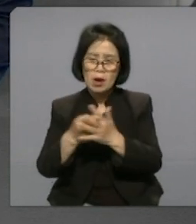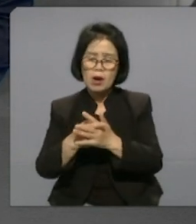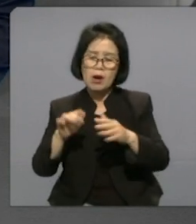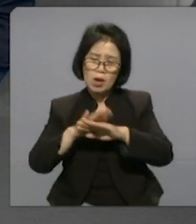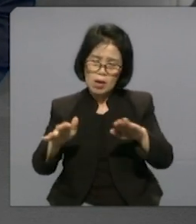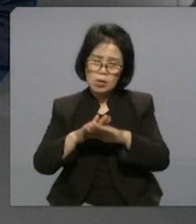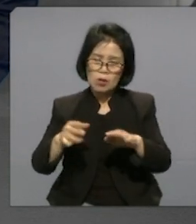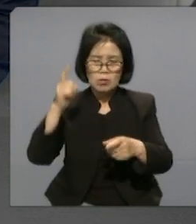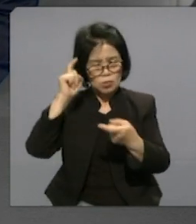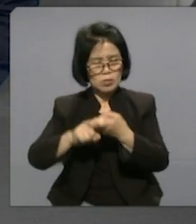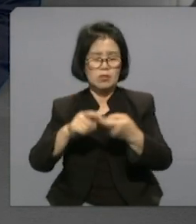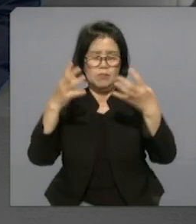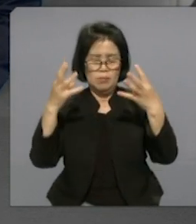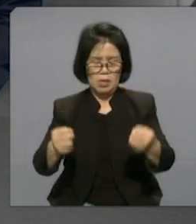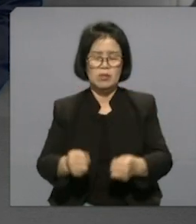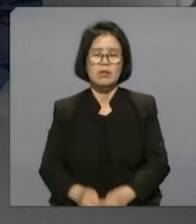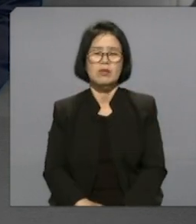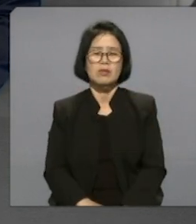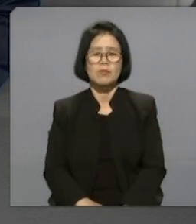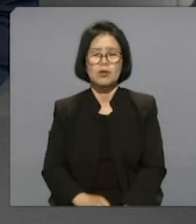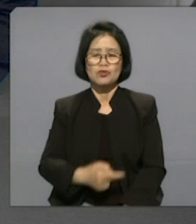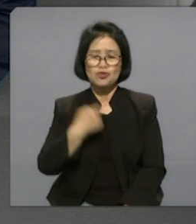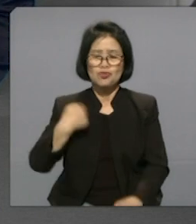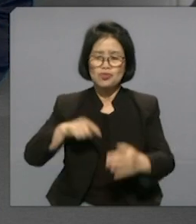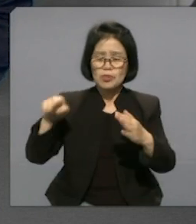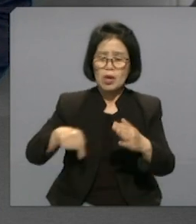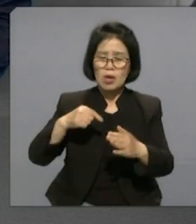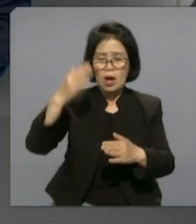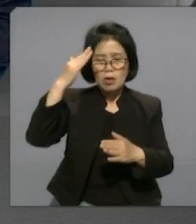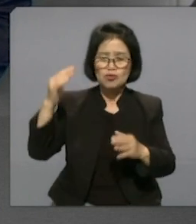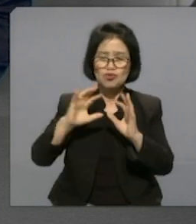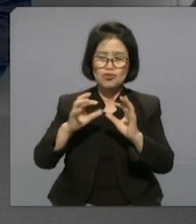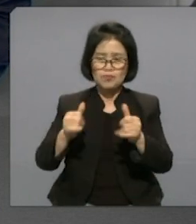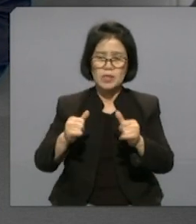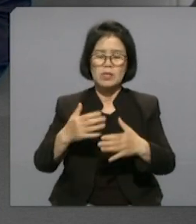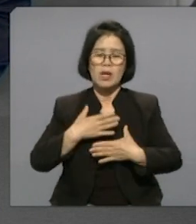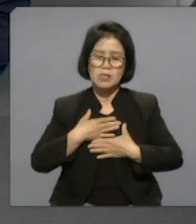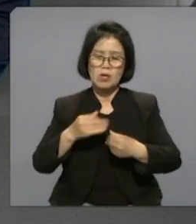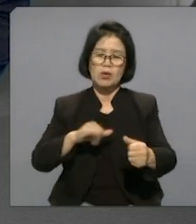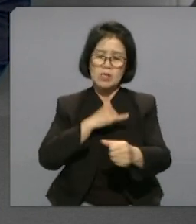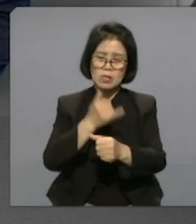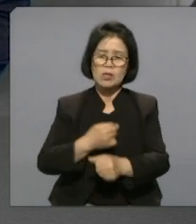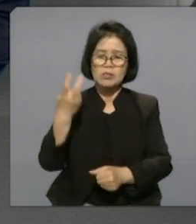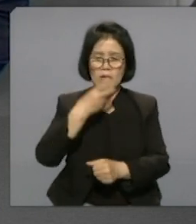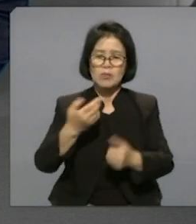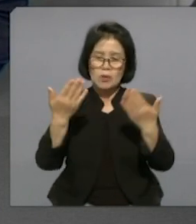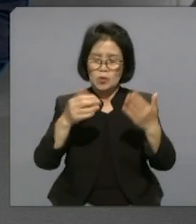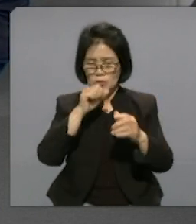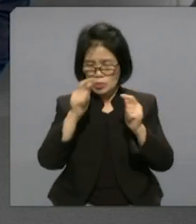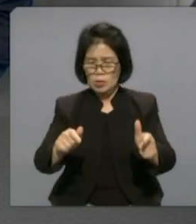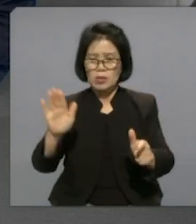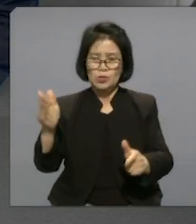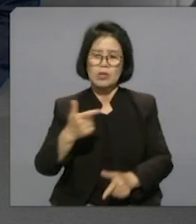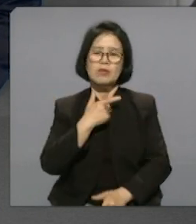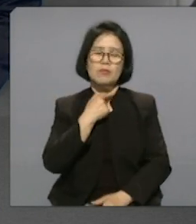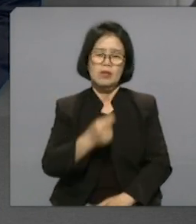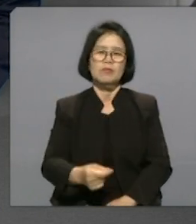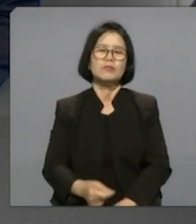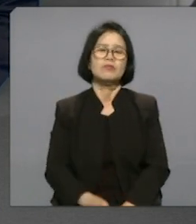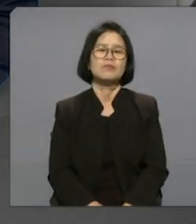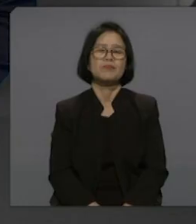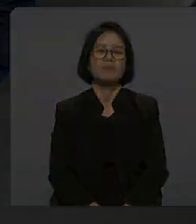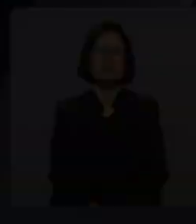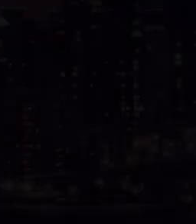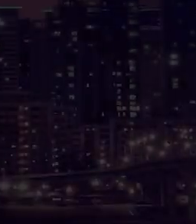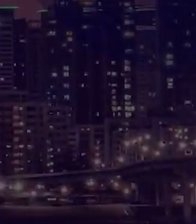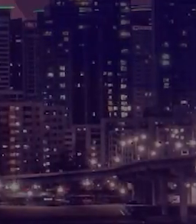관심 높습니다. 부디 이번 일이 중국 내 우리 국민 안전과 인권도 살피는 계기가 되길 바랍니다. 앵커 포커스였습니다.